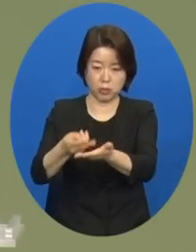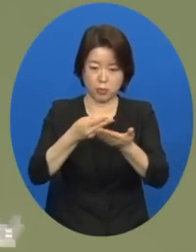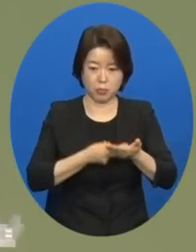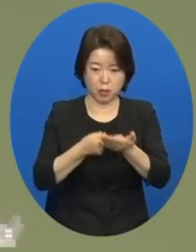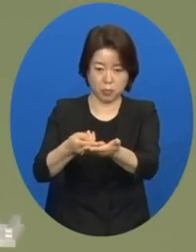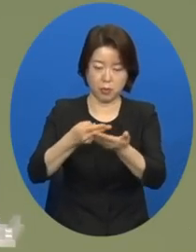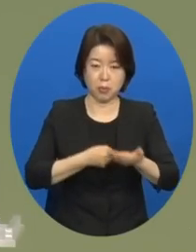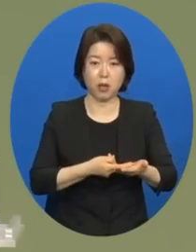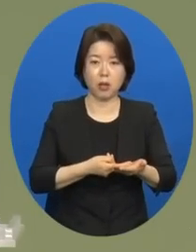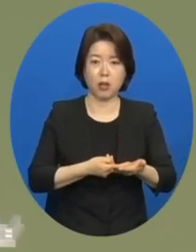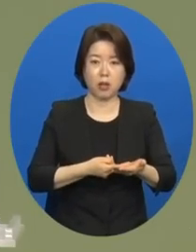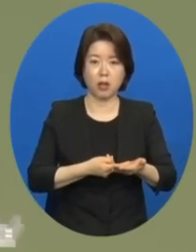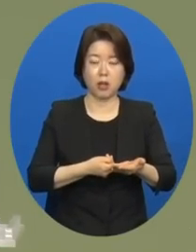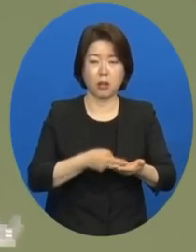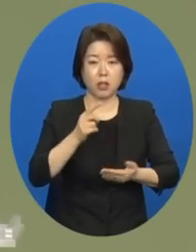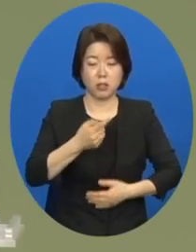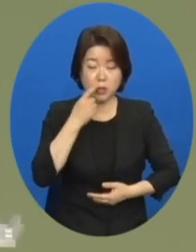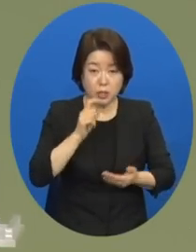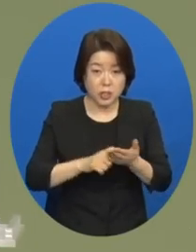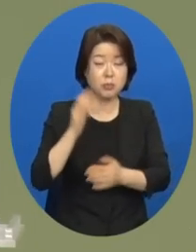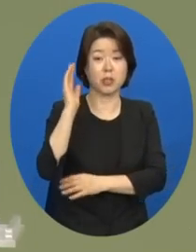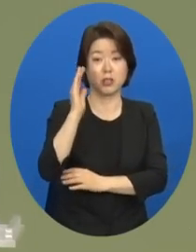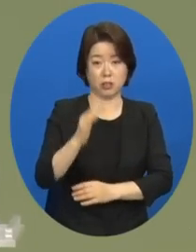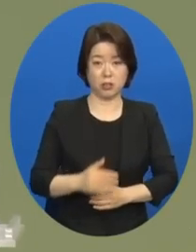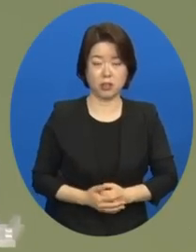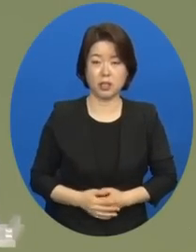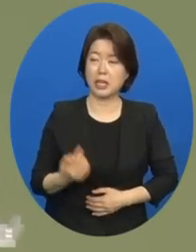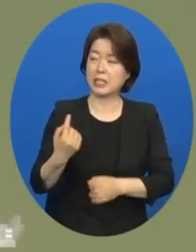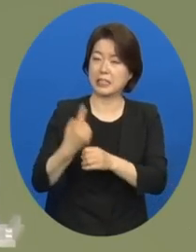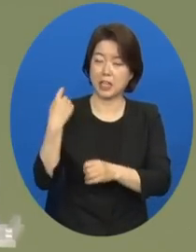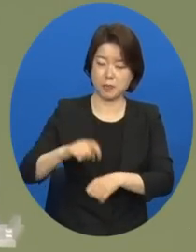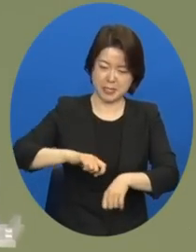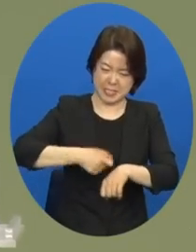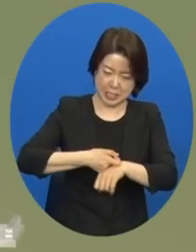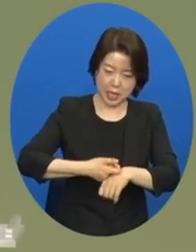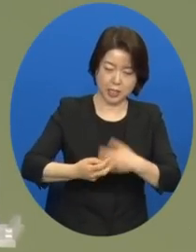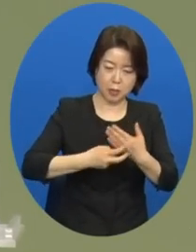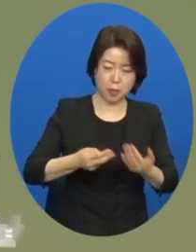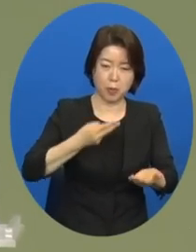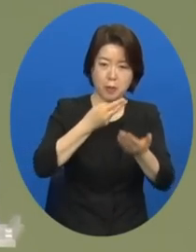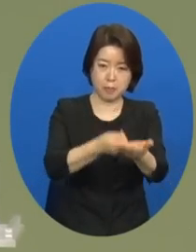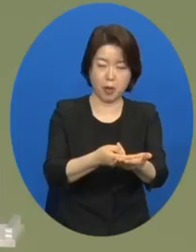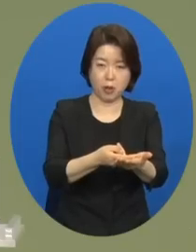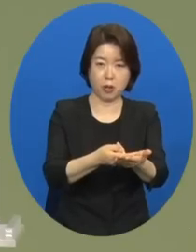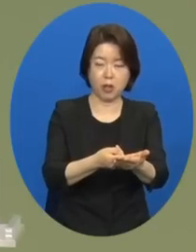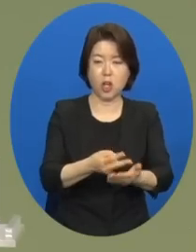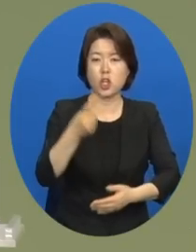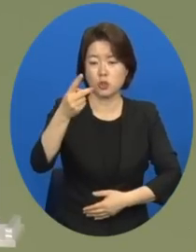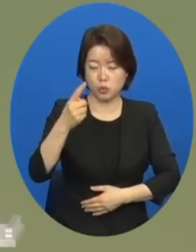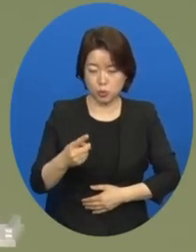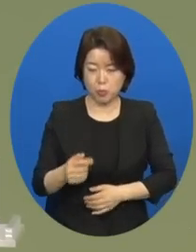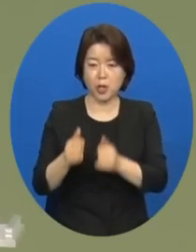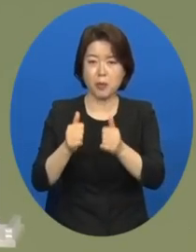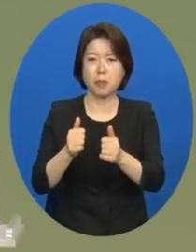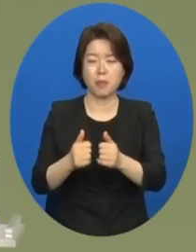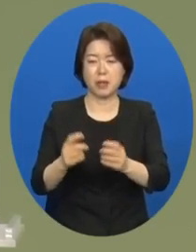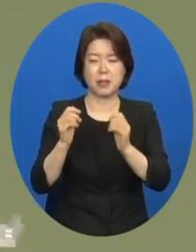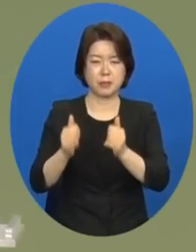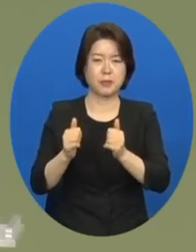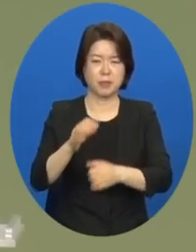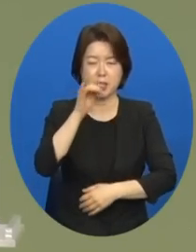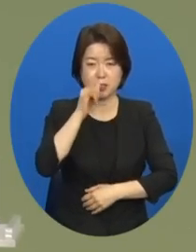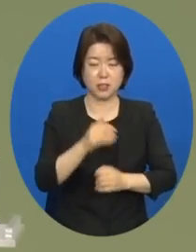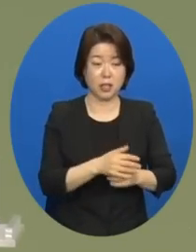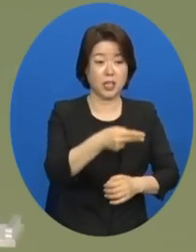얘기를 쉽게 해요 작년에는 강제 입원을 시켜서 두 번의 법원까지 가는 일을 겪는 과정을 통해